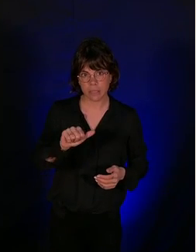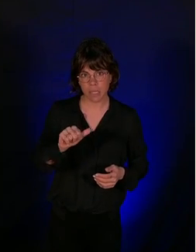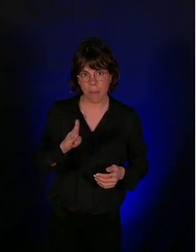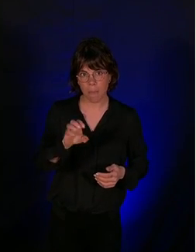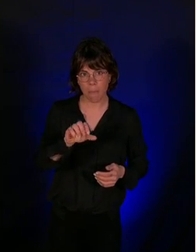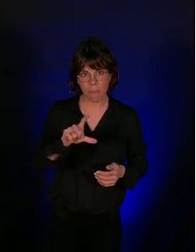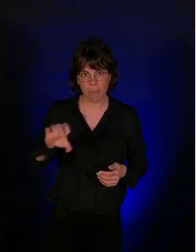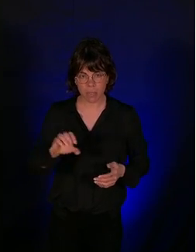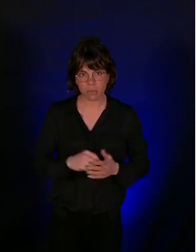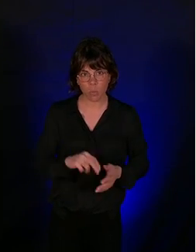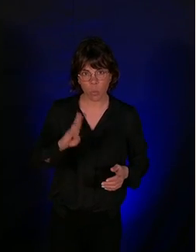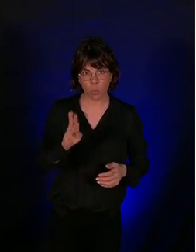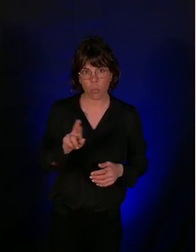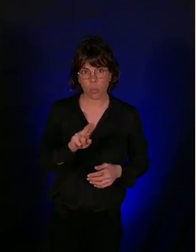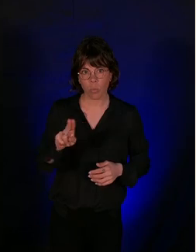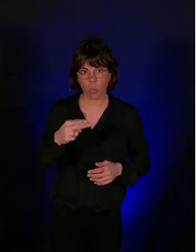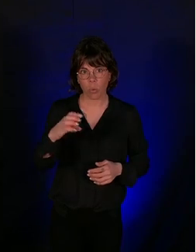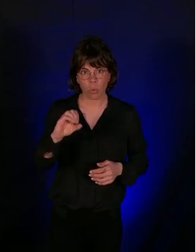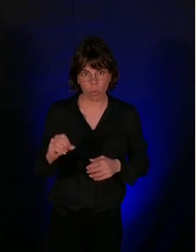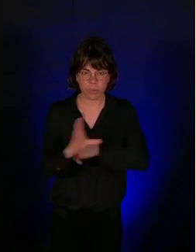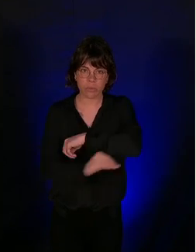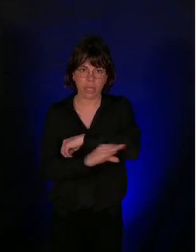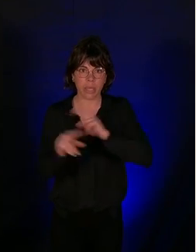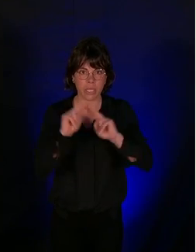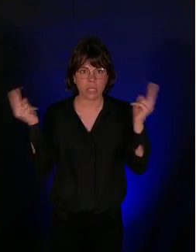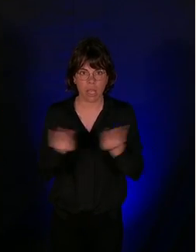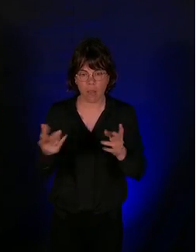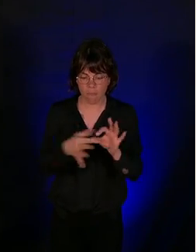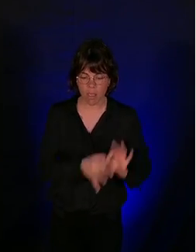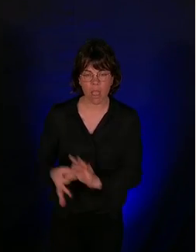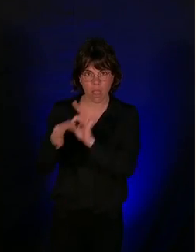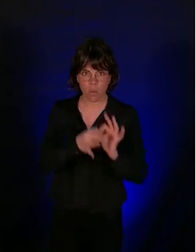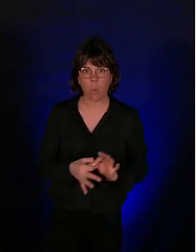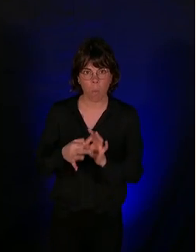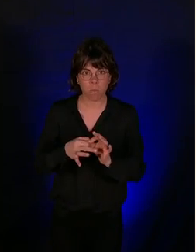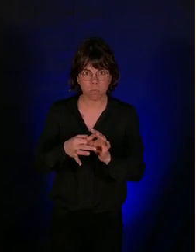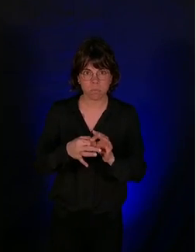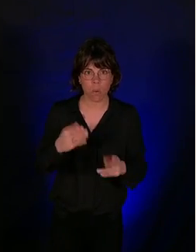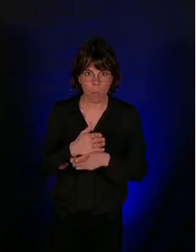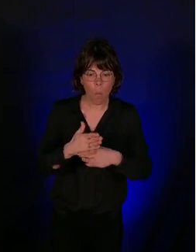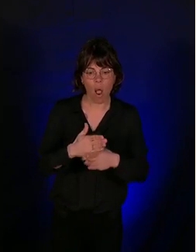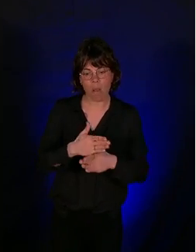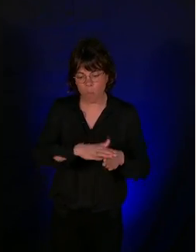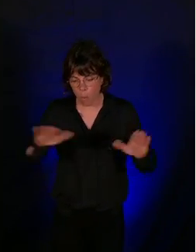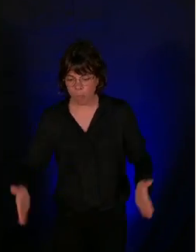l'Orne et Bruno botua secrétaire général de la Fédération construction bois